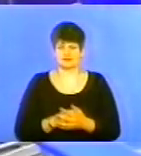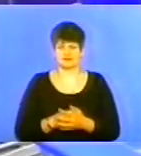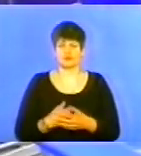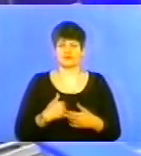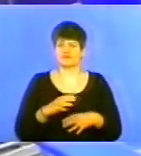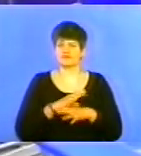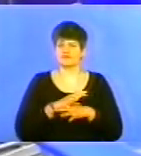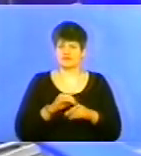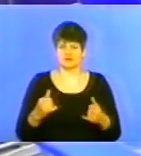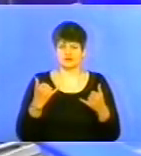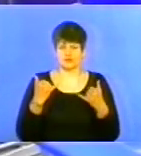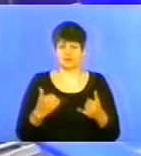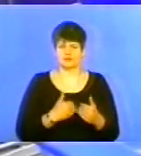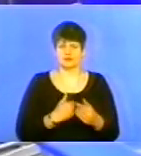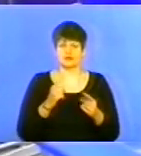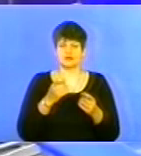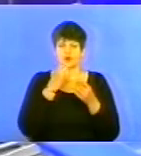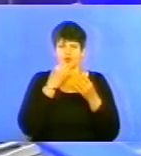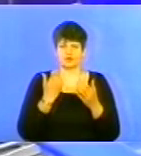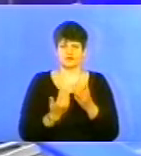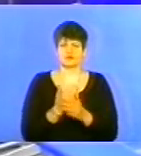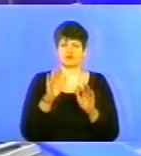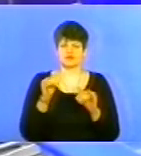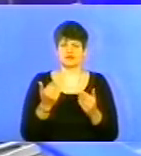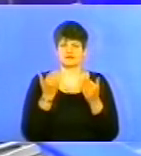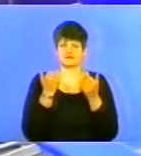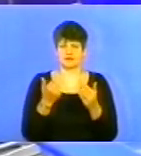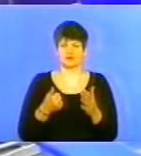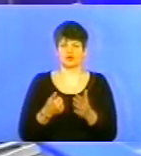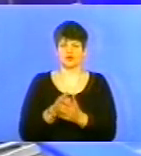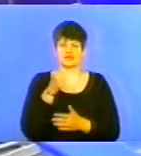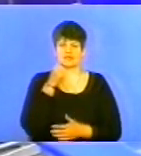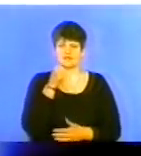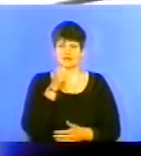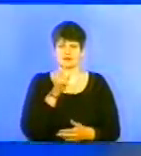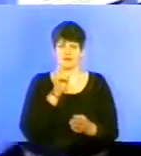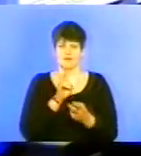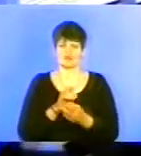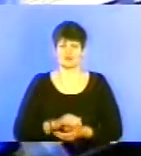на сьогодні, тож з побажанням лише хороших новин. Я прощаюся з вами. До завтра. Побачимось.